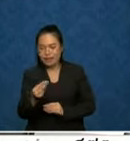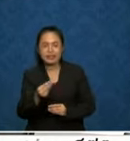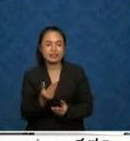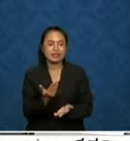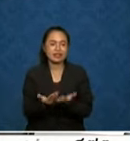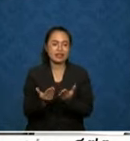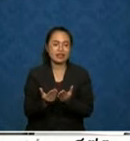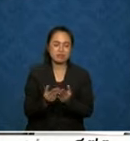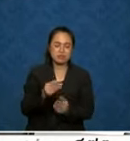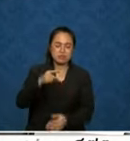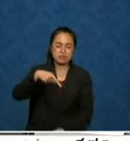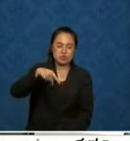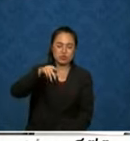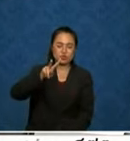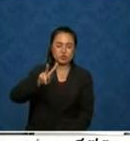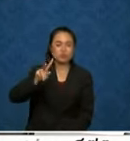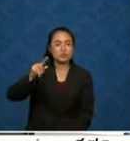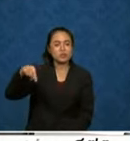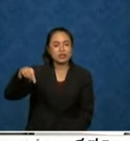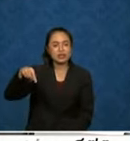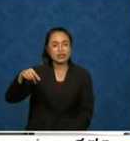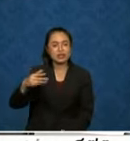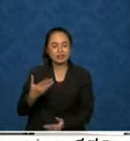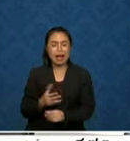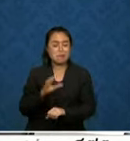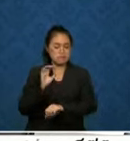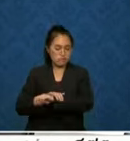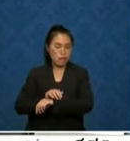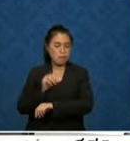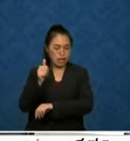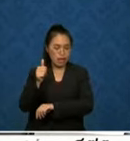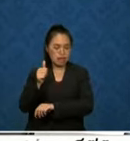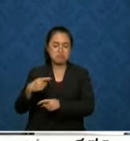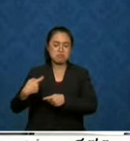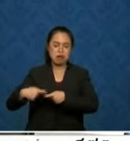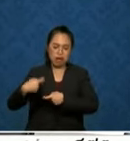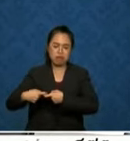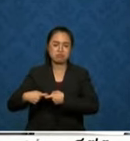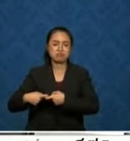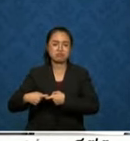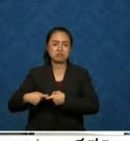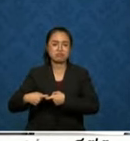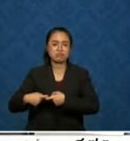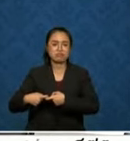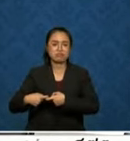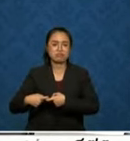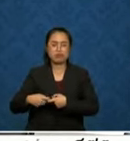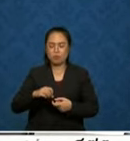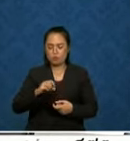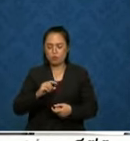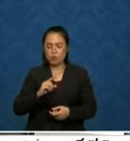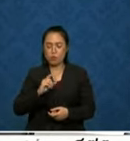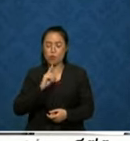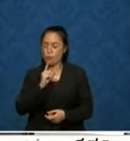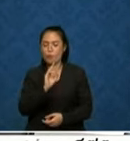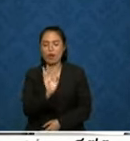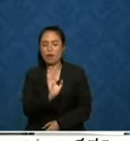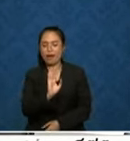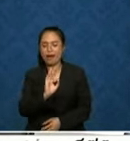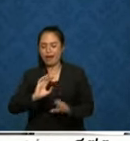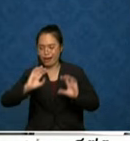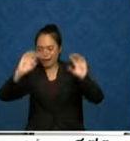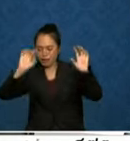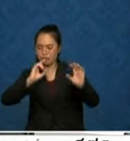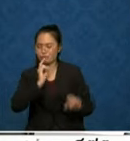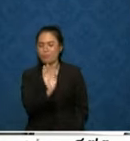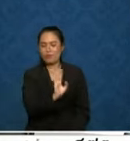ที่เราเรียกว่า P2P ซึ่งสามารถตามจับได้ค่อนข้างยากอันนี้ผมคงไม่โทษหน่วยงานที่เกี่ยวข้องไม่โทษรัฐบ